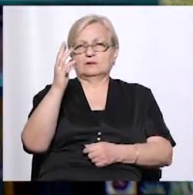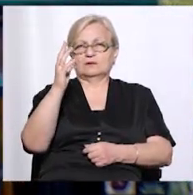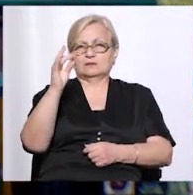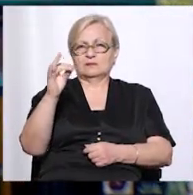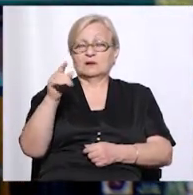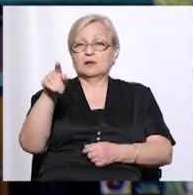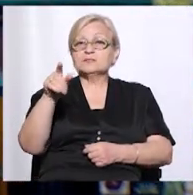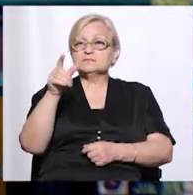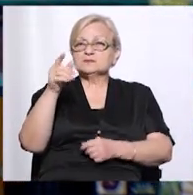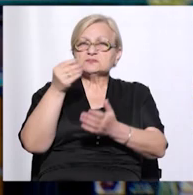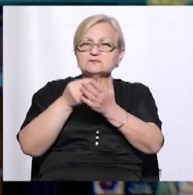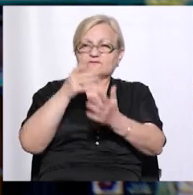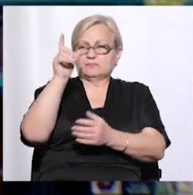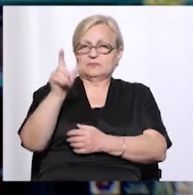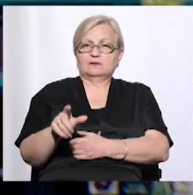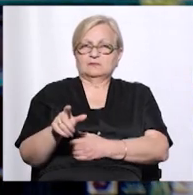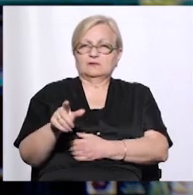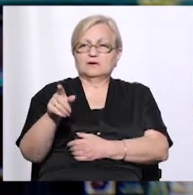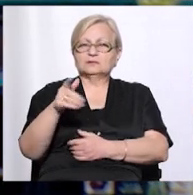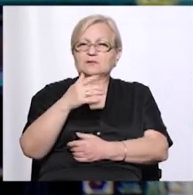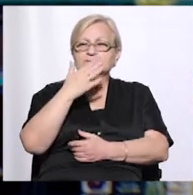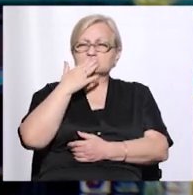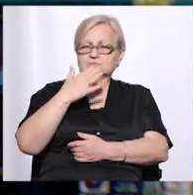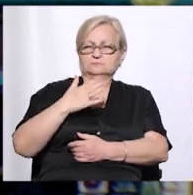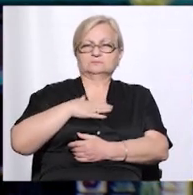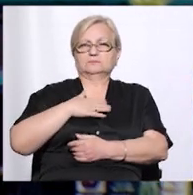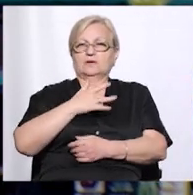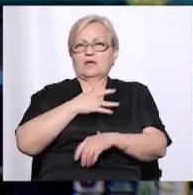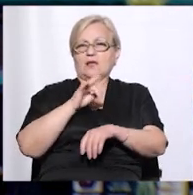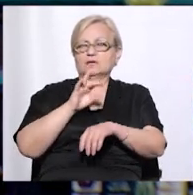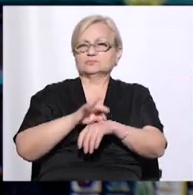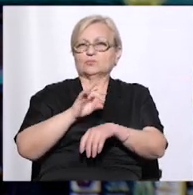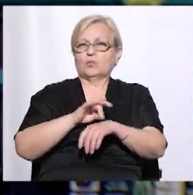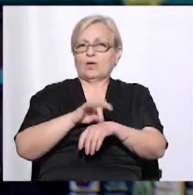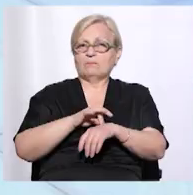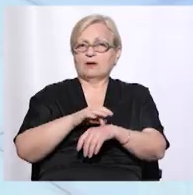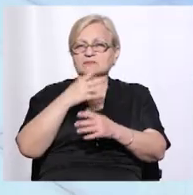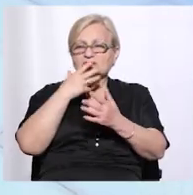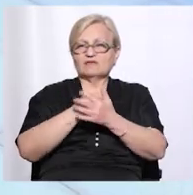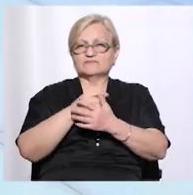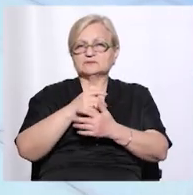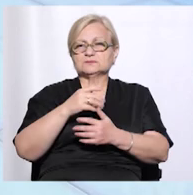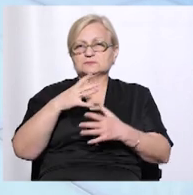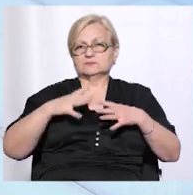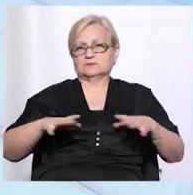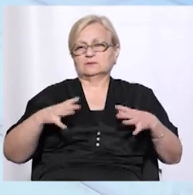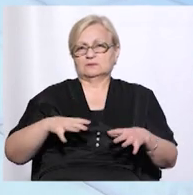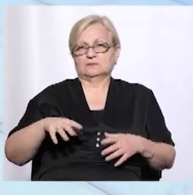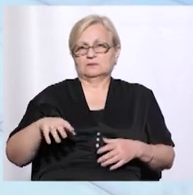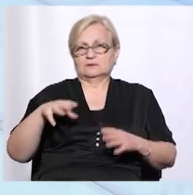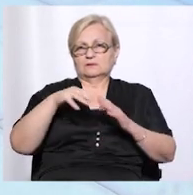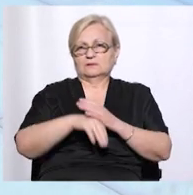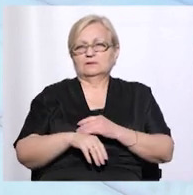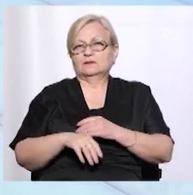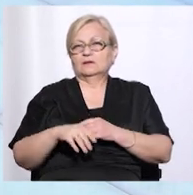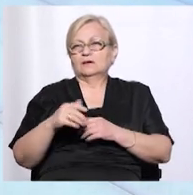გიორგიში, ეს გახლავთ საოცარი ერთგულება თავისი ქვეყნისა. რაღაც ორი გიორგი, ახლა ჩვენ